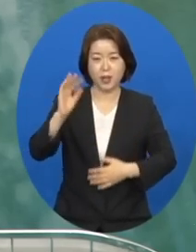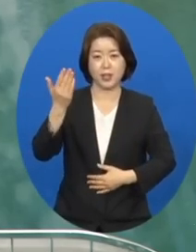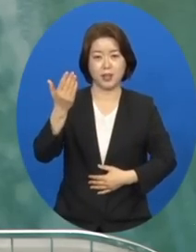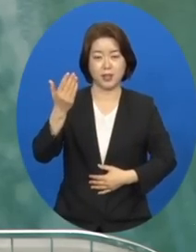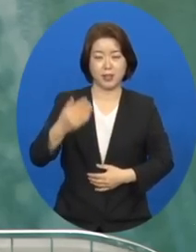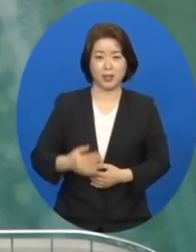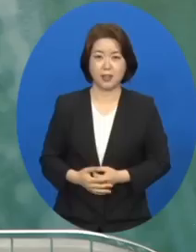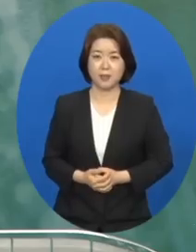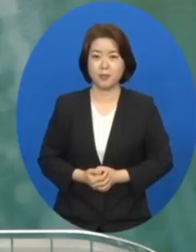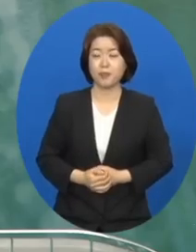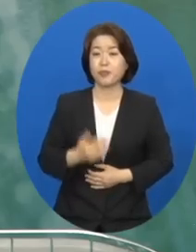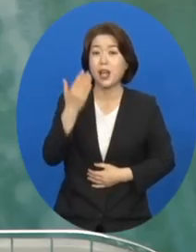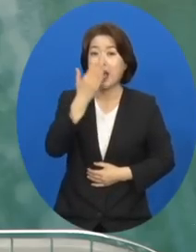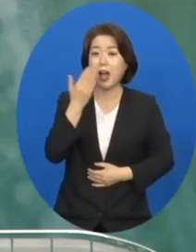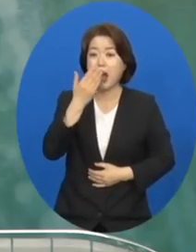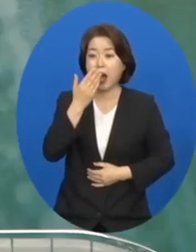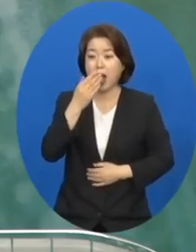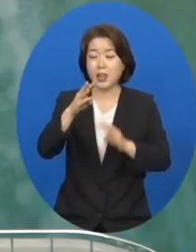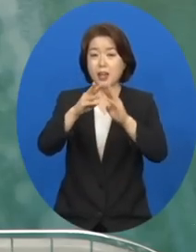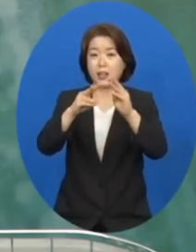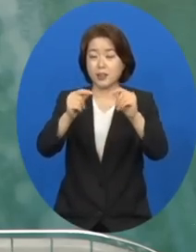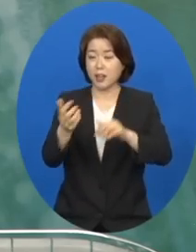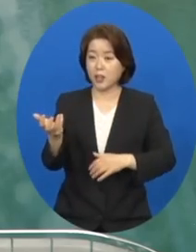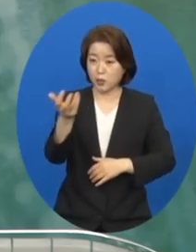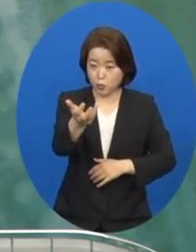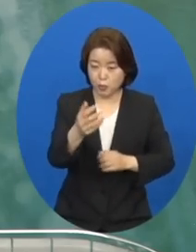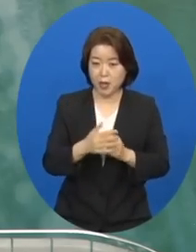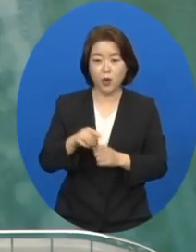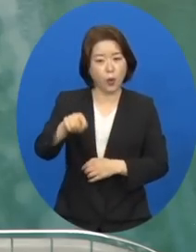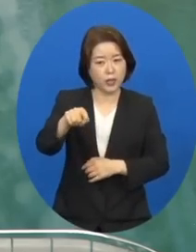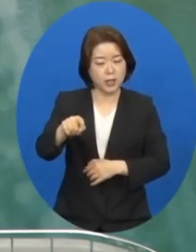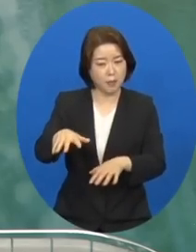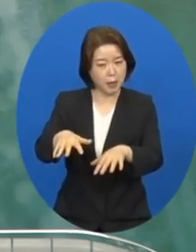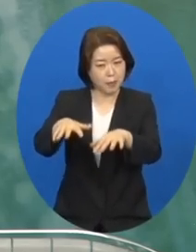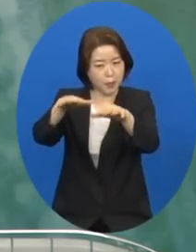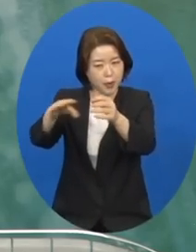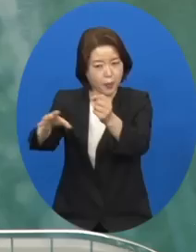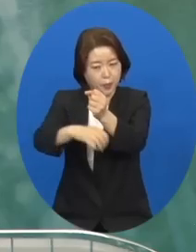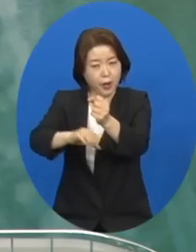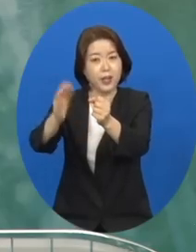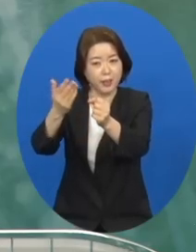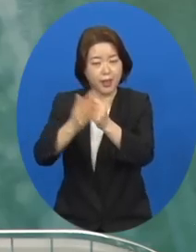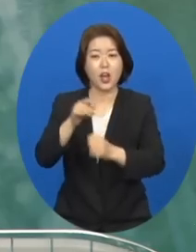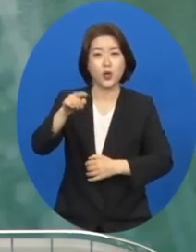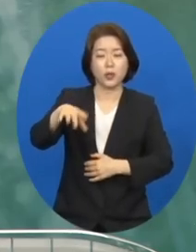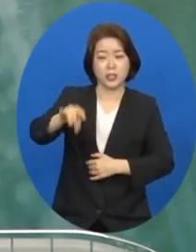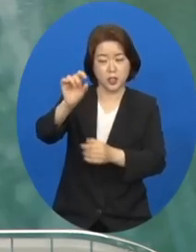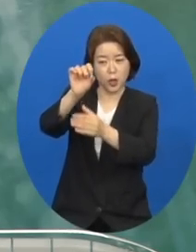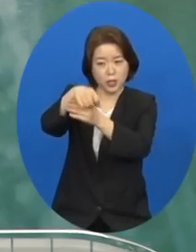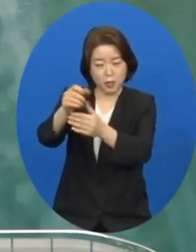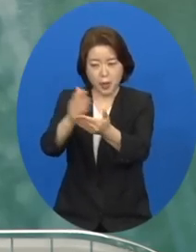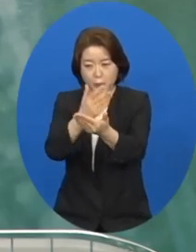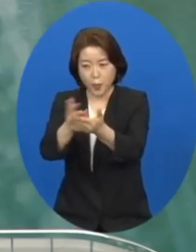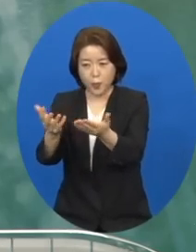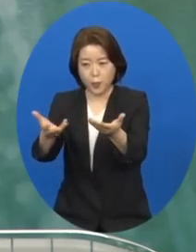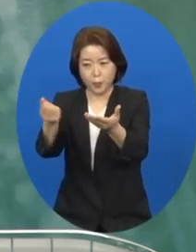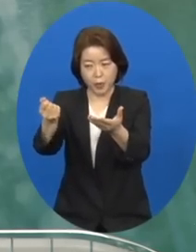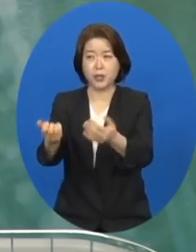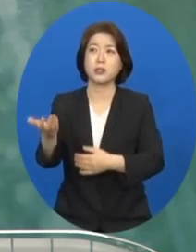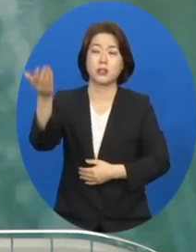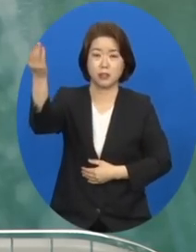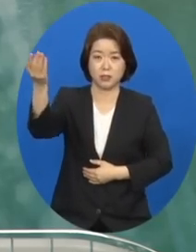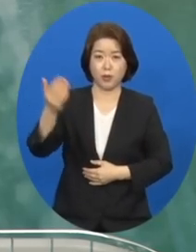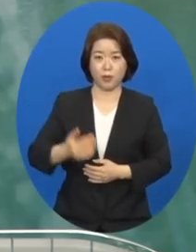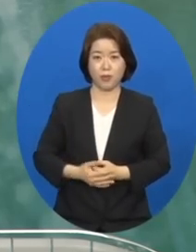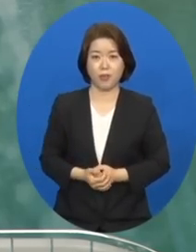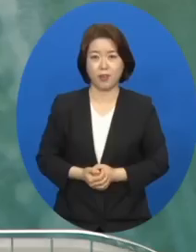그들이 가나안 땅에 들어가게 될 텐데 수확을 하게 될 거야 그리고 거기에서 첫 열매를 구별하여 들이라는 것이죠 그 다음에